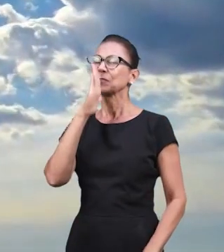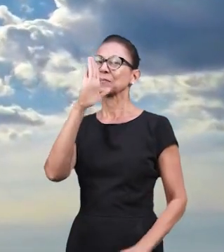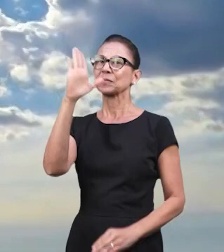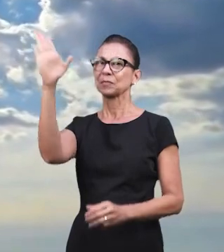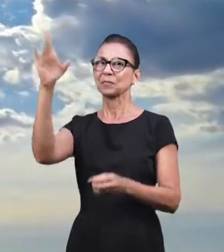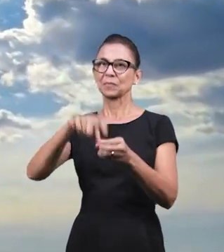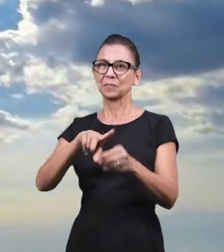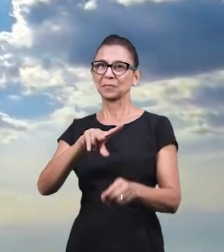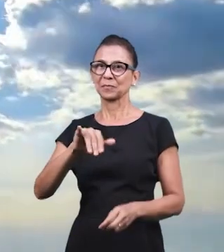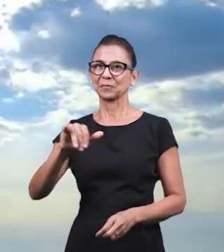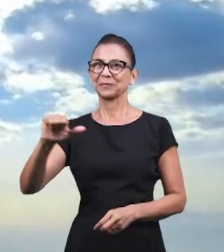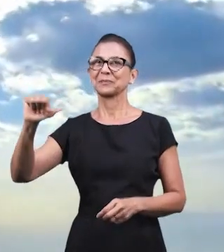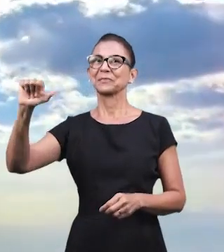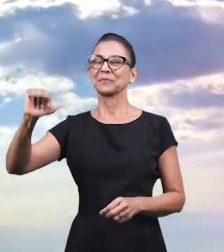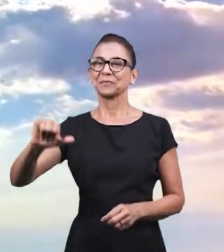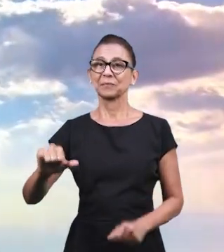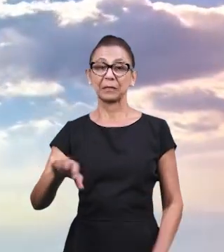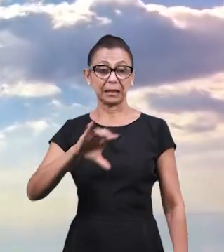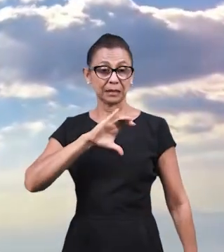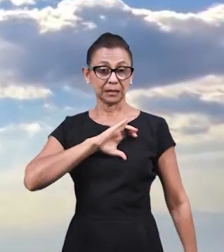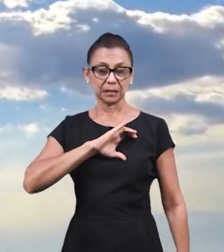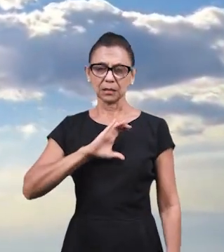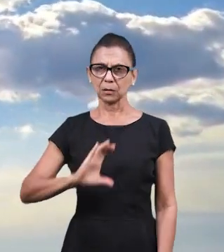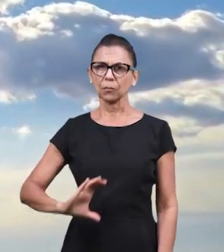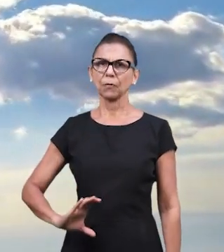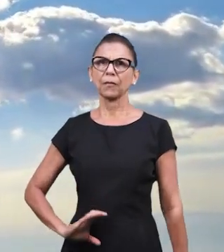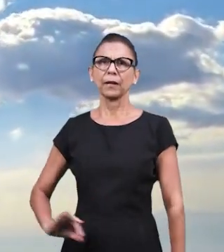обещанный агнец вернется